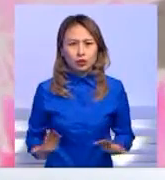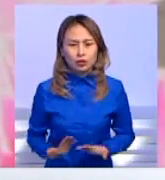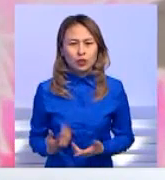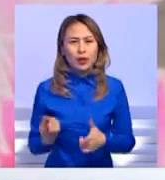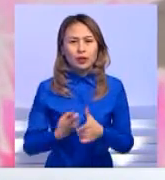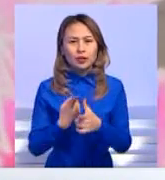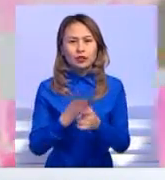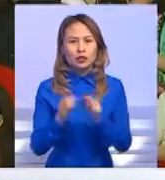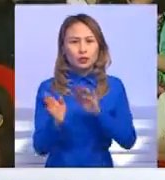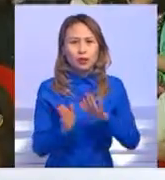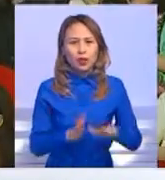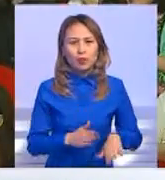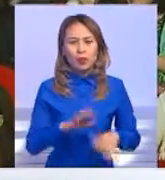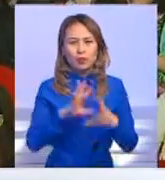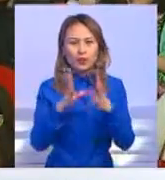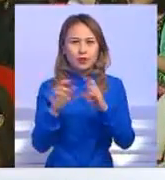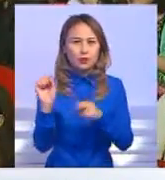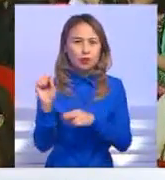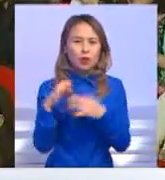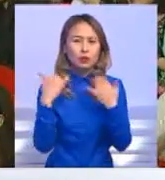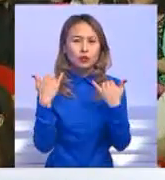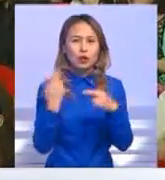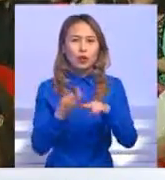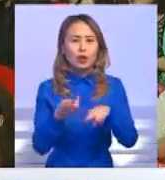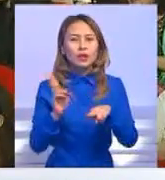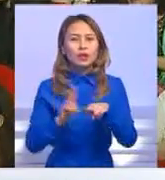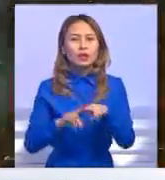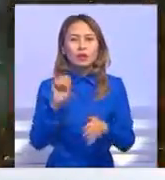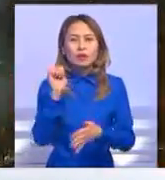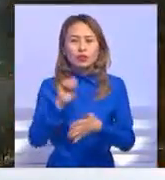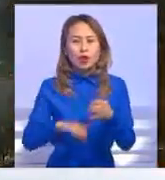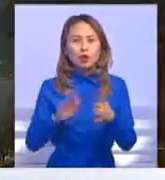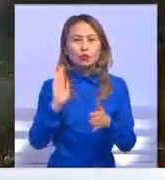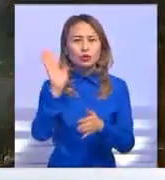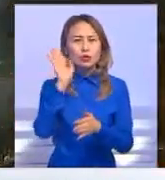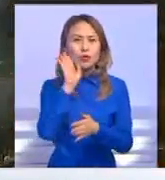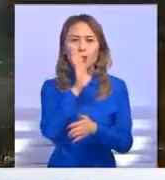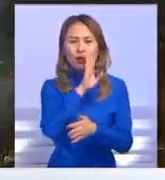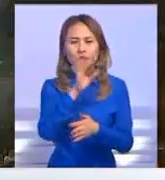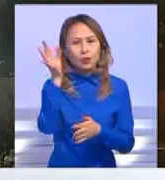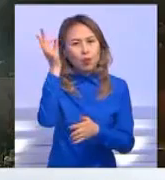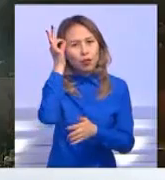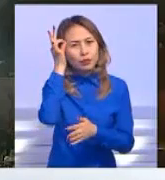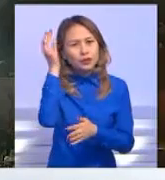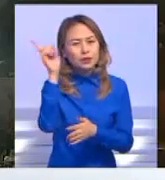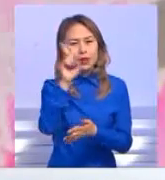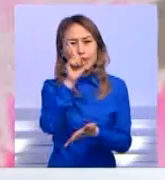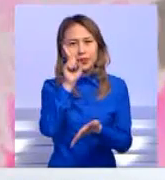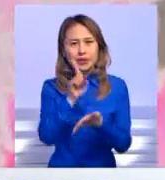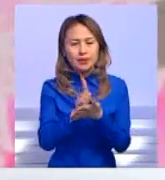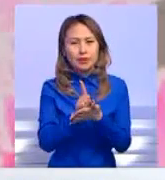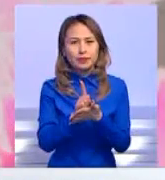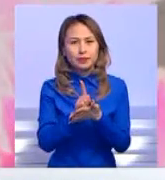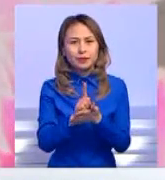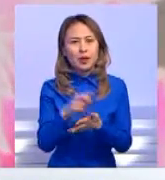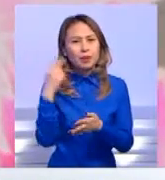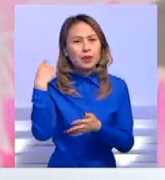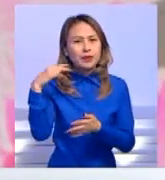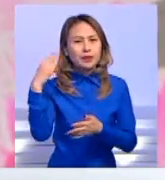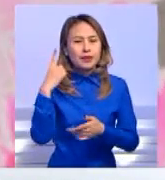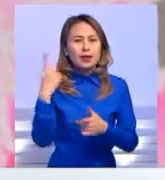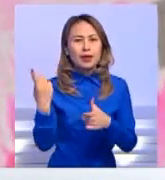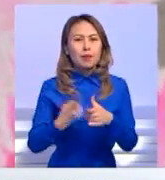сіңіріп, жаманынан жирене білу керек. Себебі бүгінгі бой жеткен ертеңгі ана. Осыны есте сақтау ләзім деді президент.